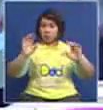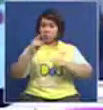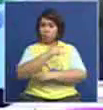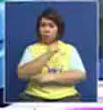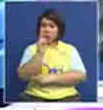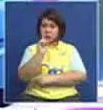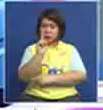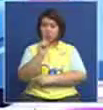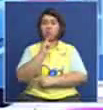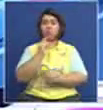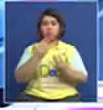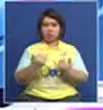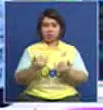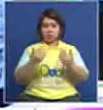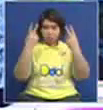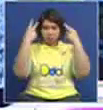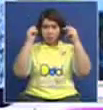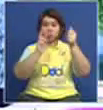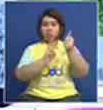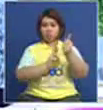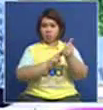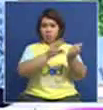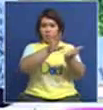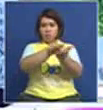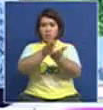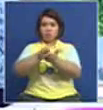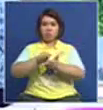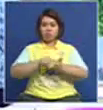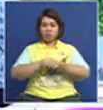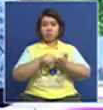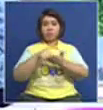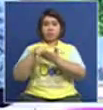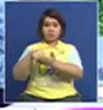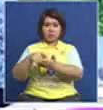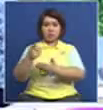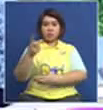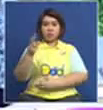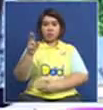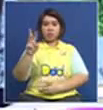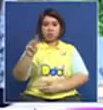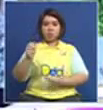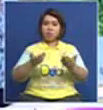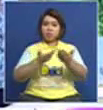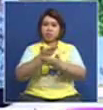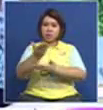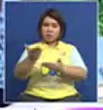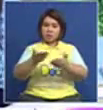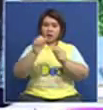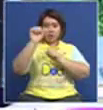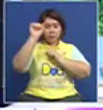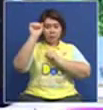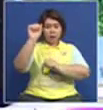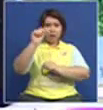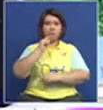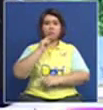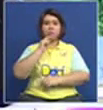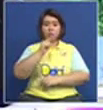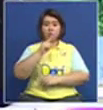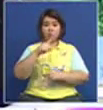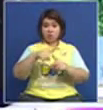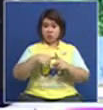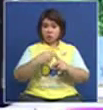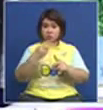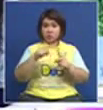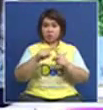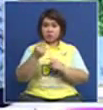ดทางด้านรองนายกรัฐมนตรีก็รวบรวมข้อมูลนะคะเพื่อที่จะเตรียมเสนอคณะรัฐมนตรีพิจารณาประกาศให้วันที่11ธันวาคมนี้เป็นวันหยุ